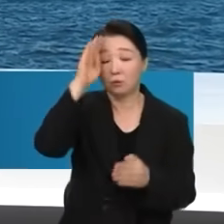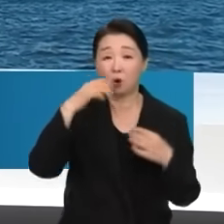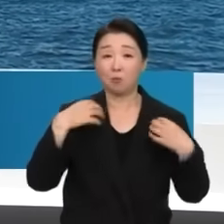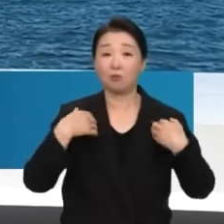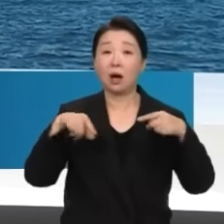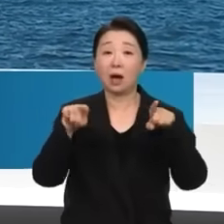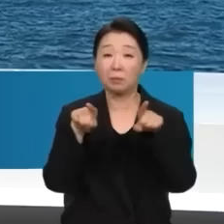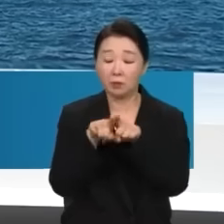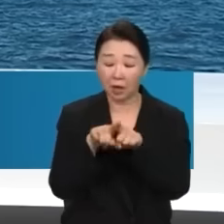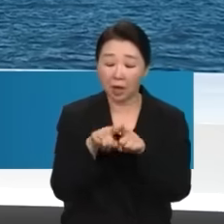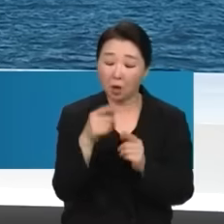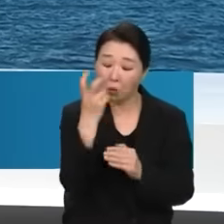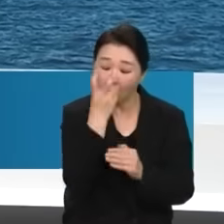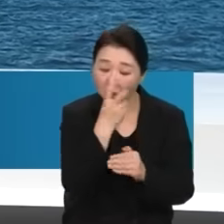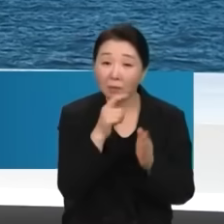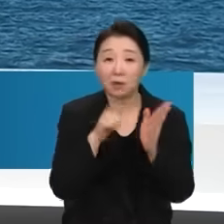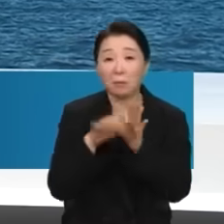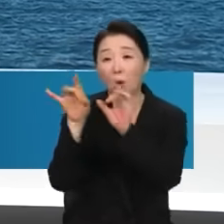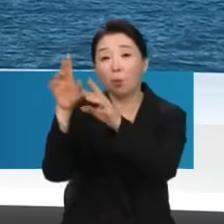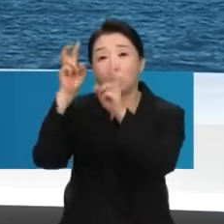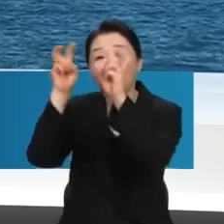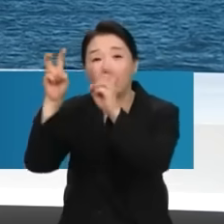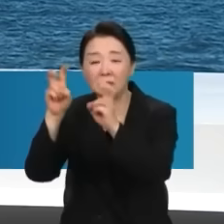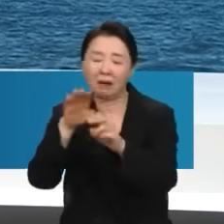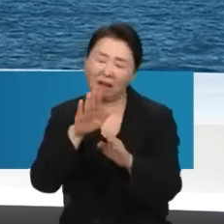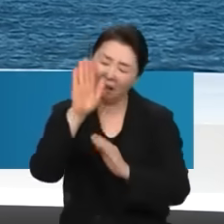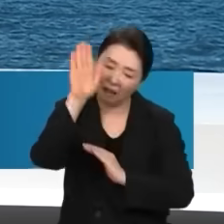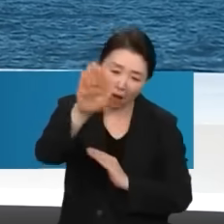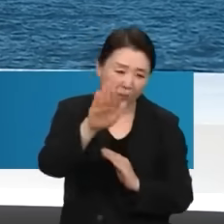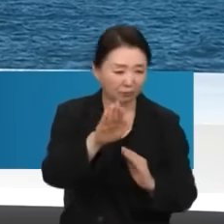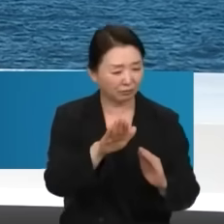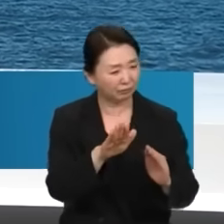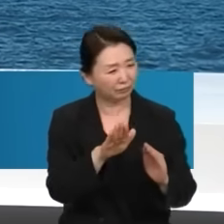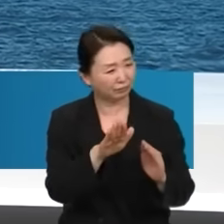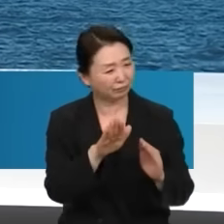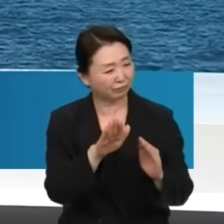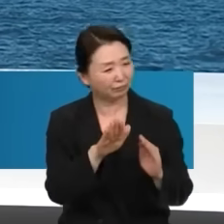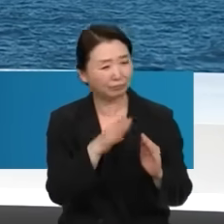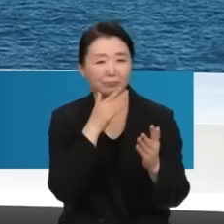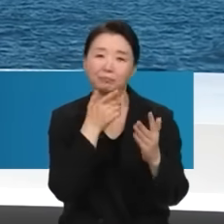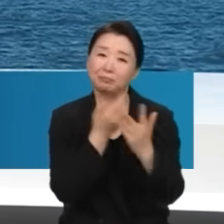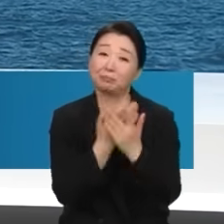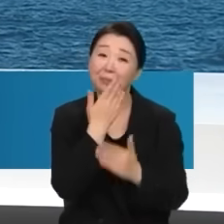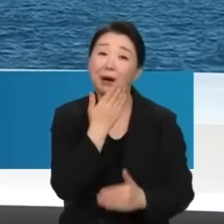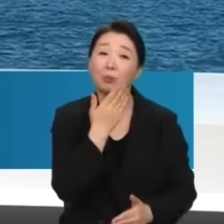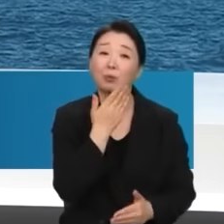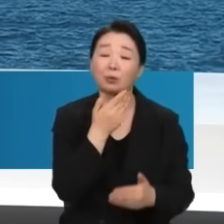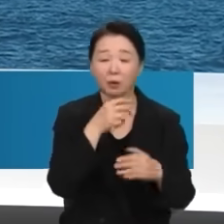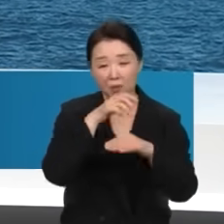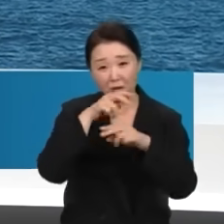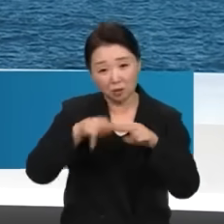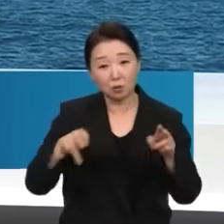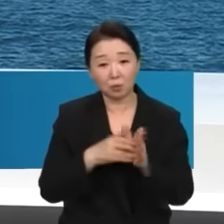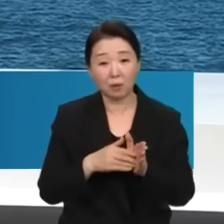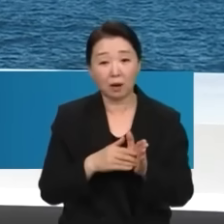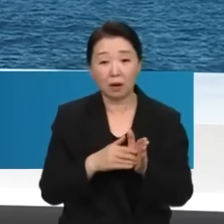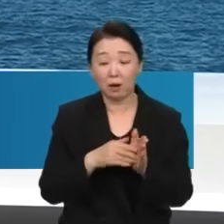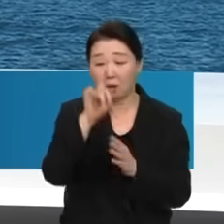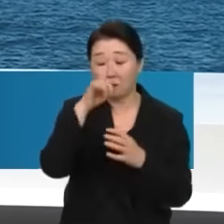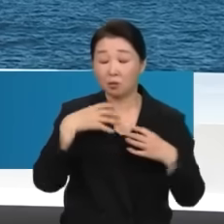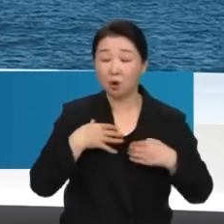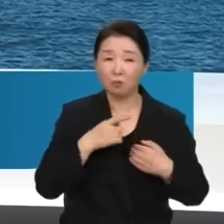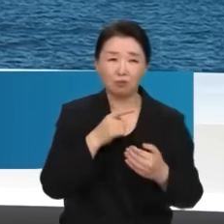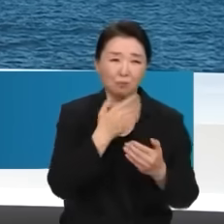온 호주 업체가 보고서에서 더 이상 장래성이 없어 철수했다고 밝힌 겁니다 이런데도 정부가 가능성을